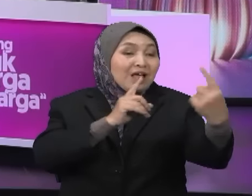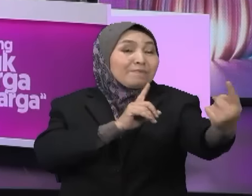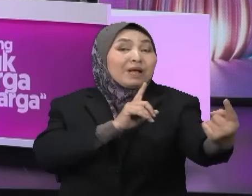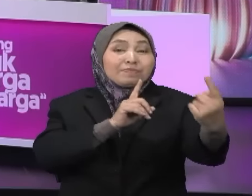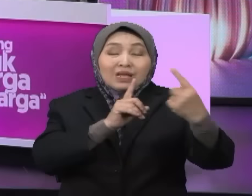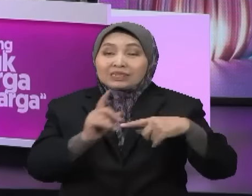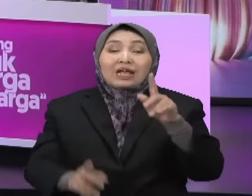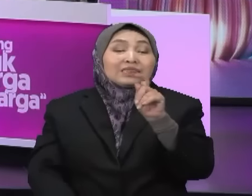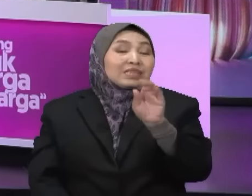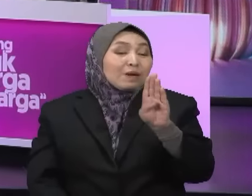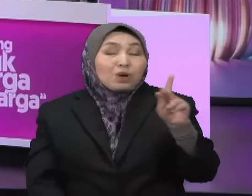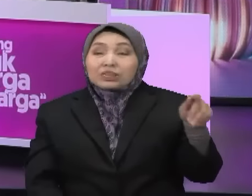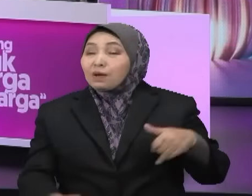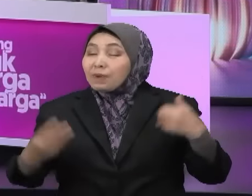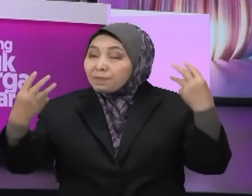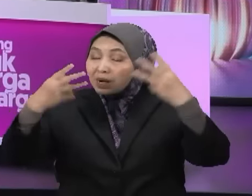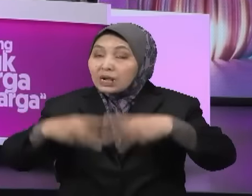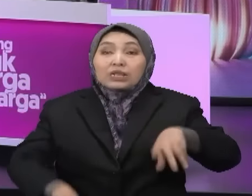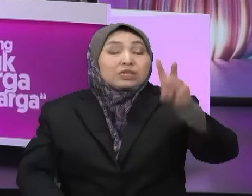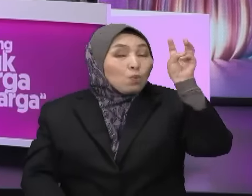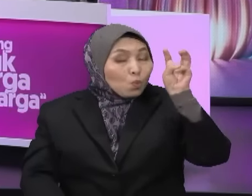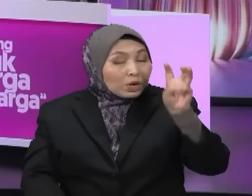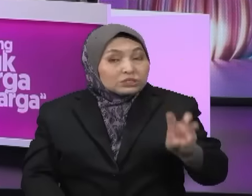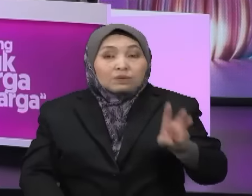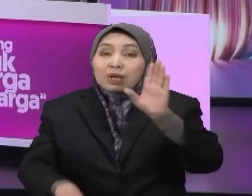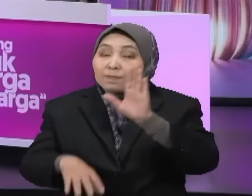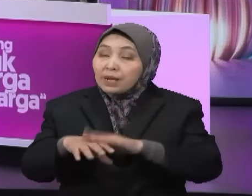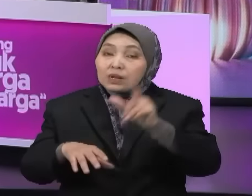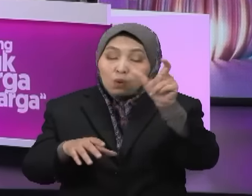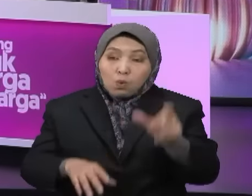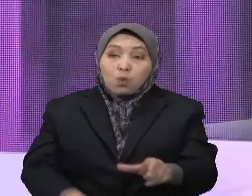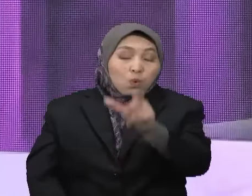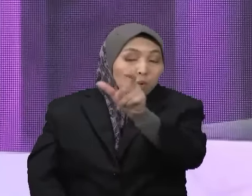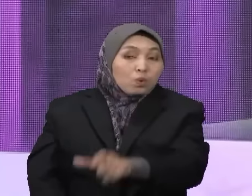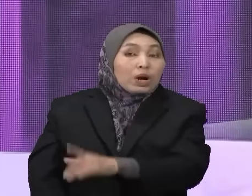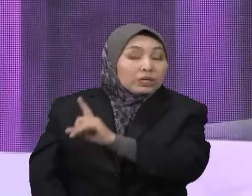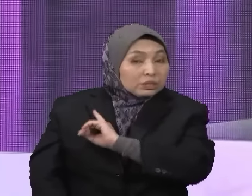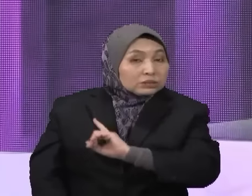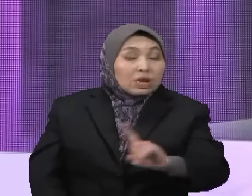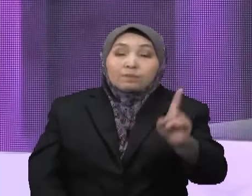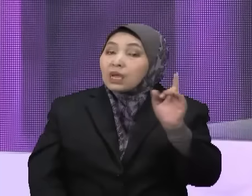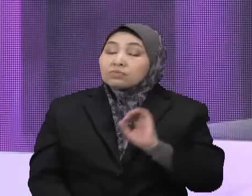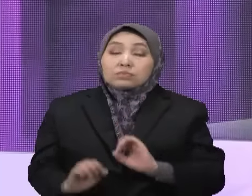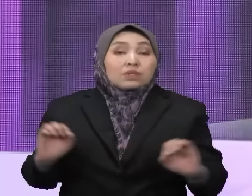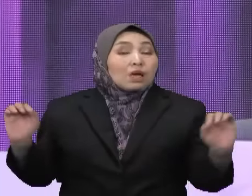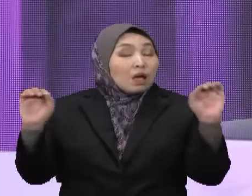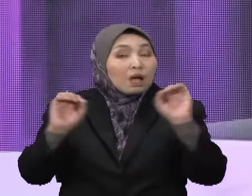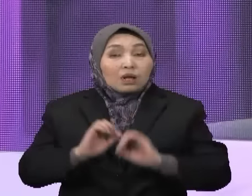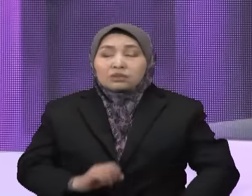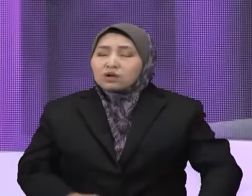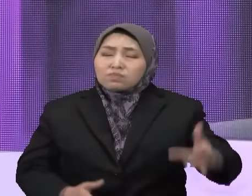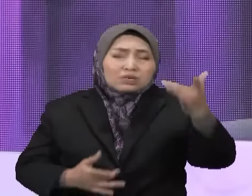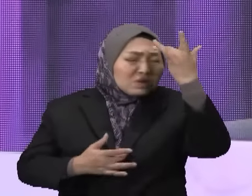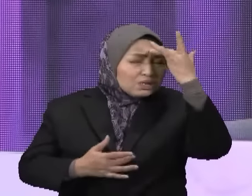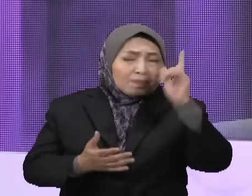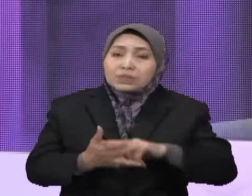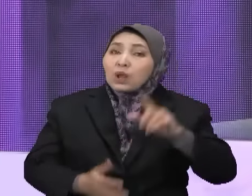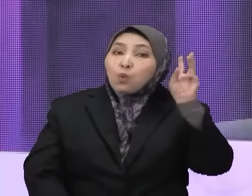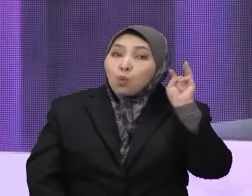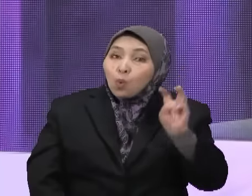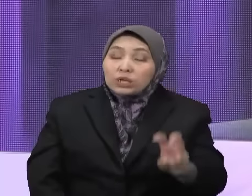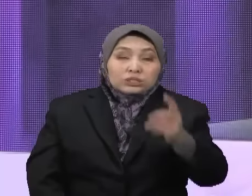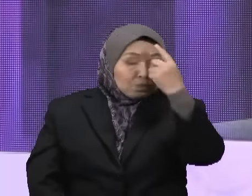Tabuk adalah satu peperangan yang diwajibkan kepada umat Islam. Ya, maksudnya umat Islam yang tidak ada keuzuran, mereka wajib untuk